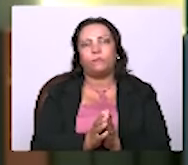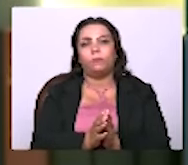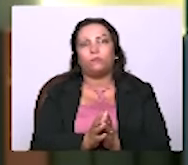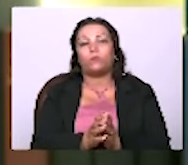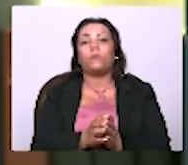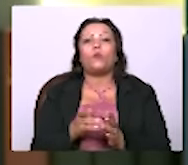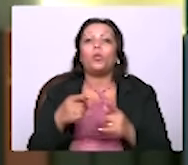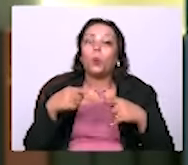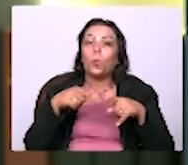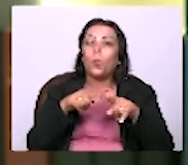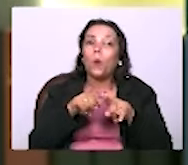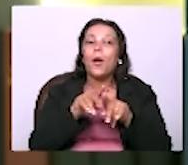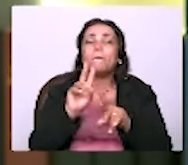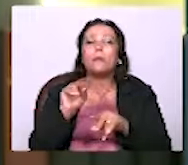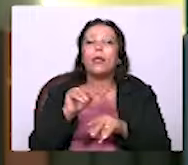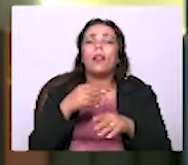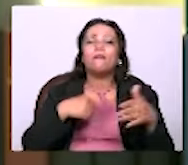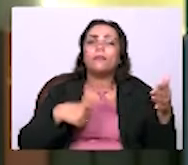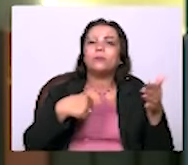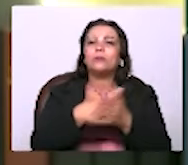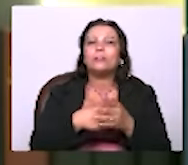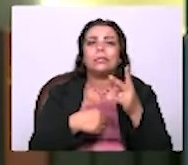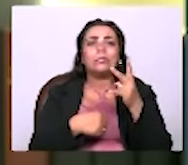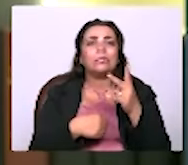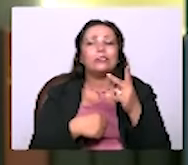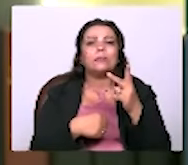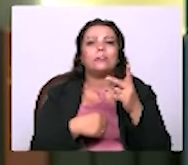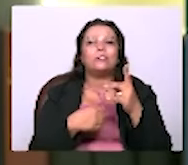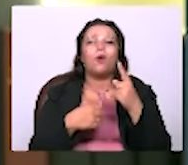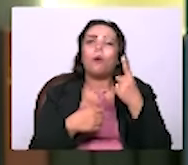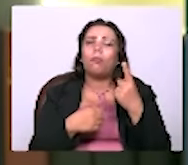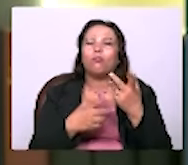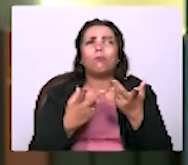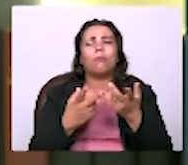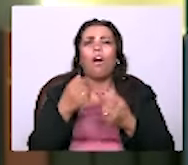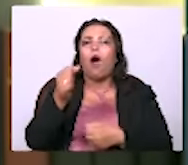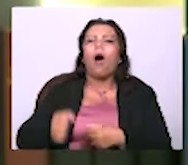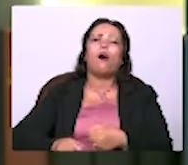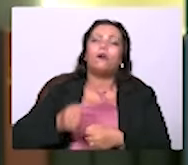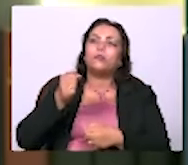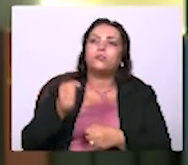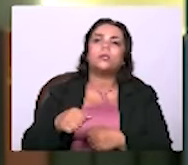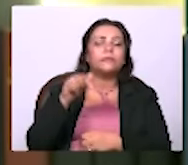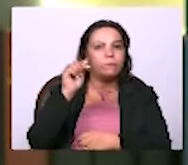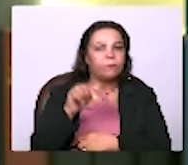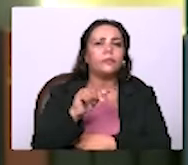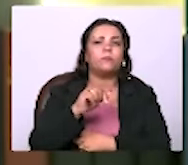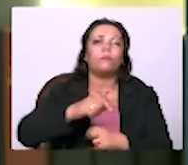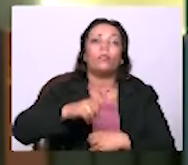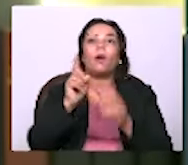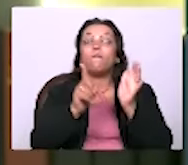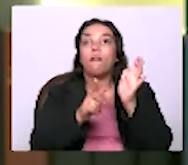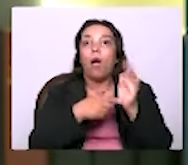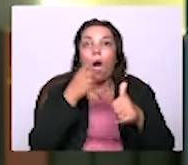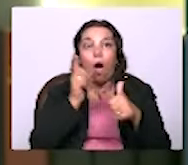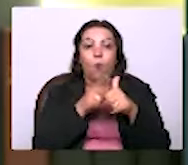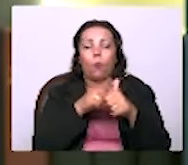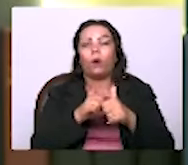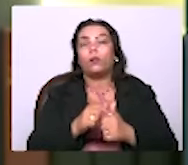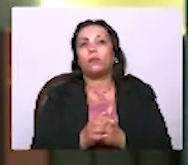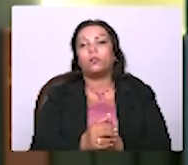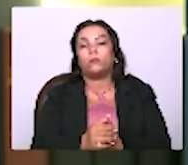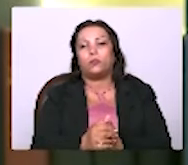واكب ذلك حادث او حادثين من حوادث القطارات يعني في اولا الحادث